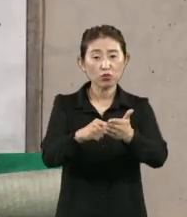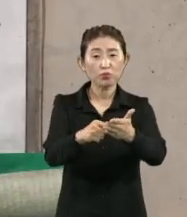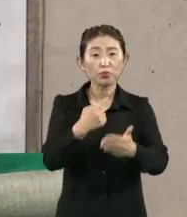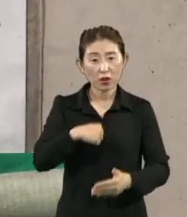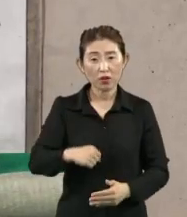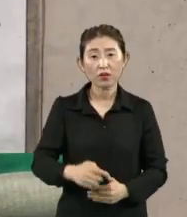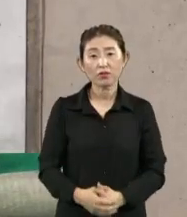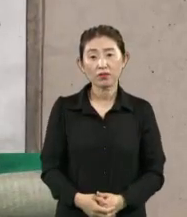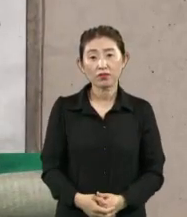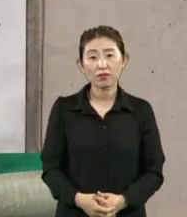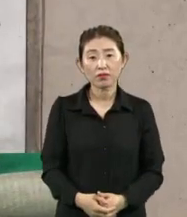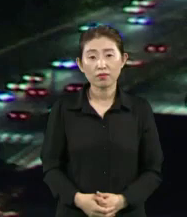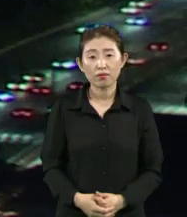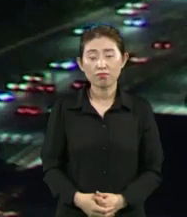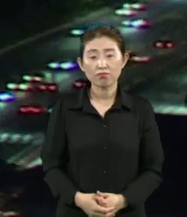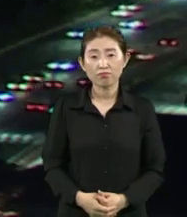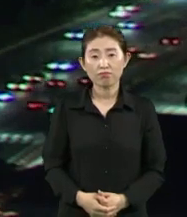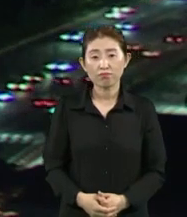추진되었습니다.